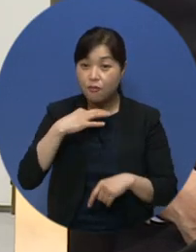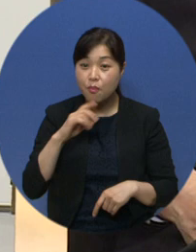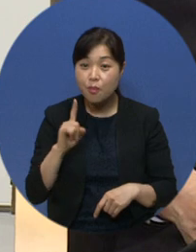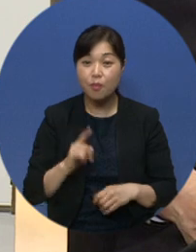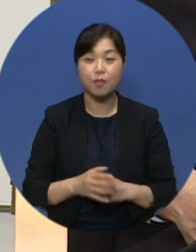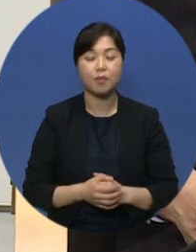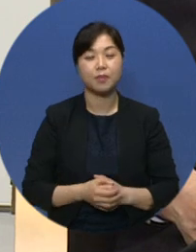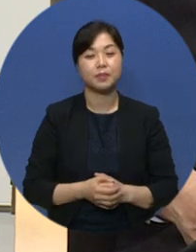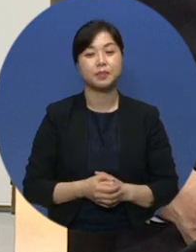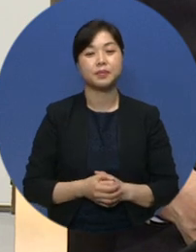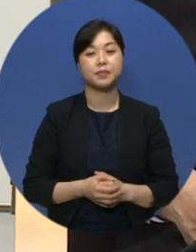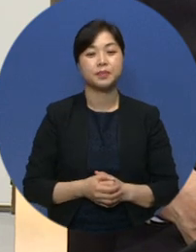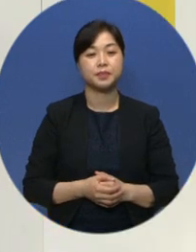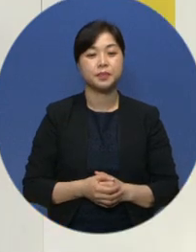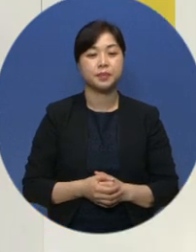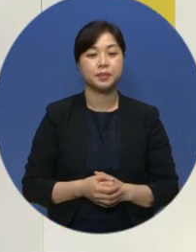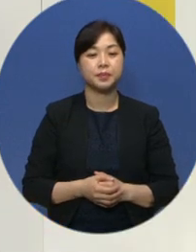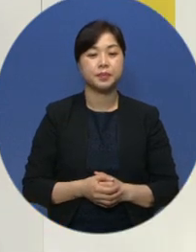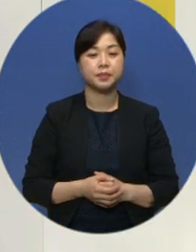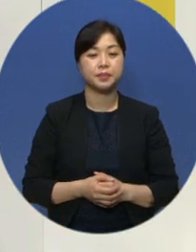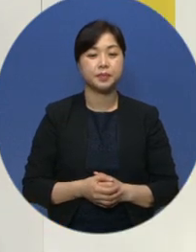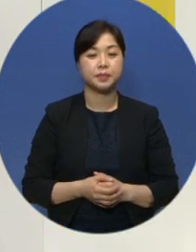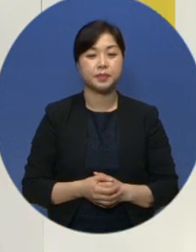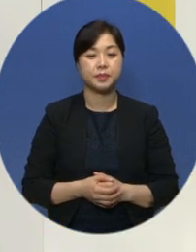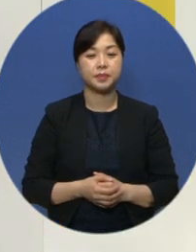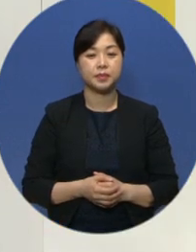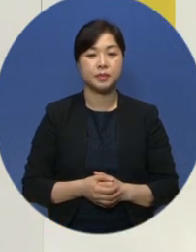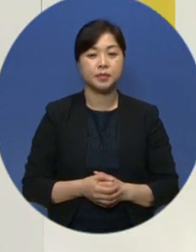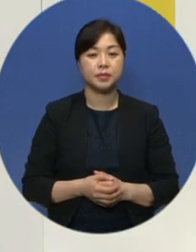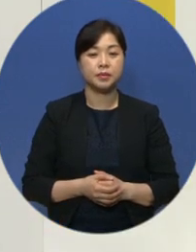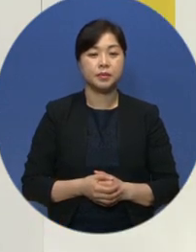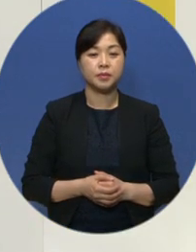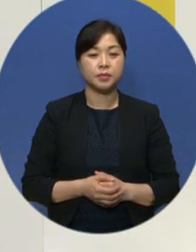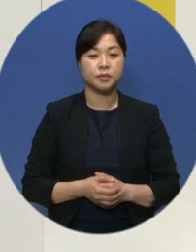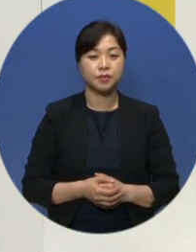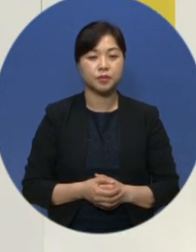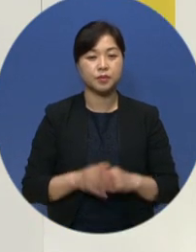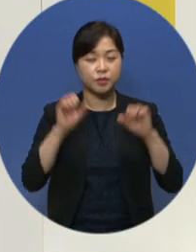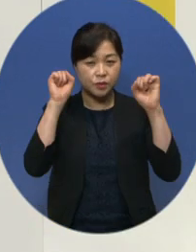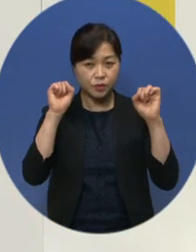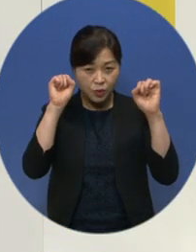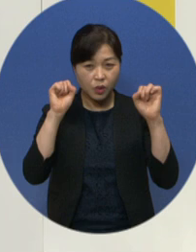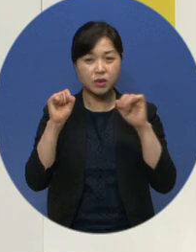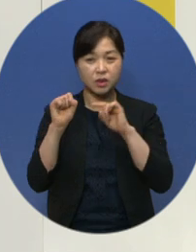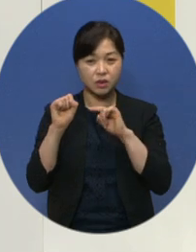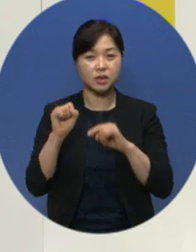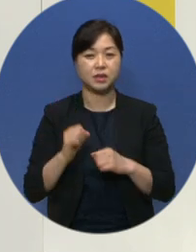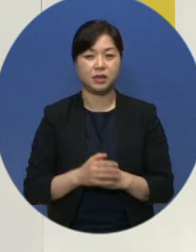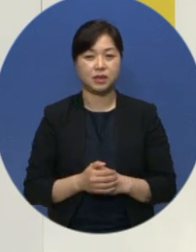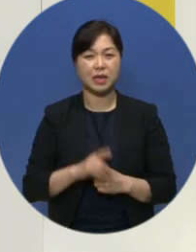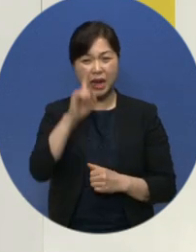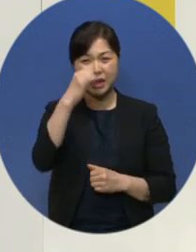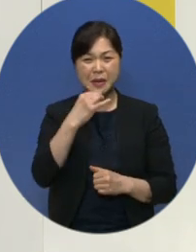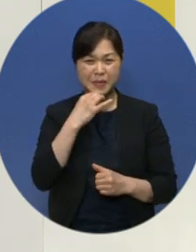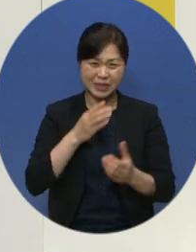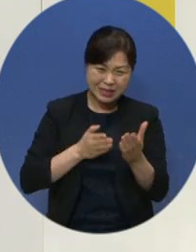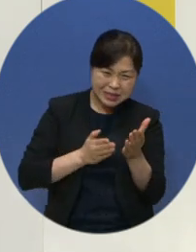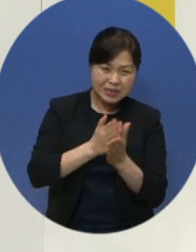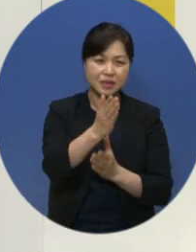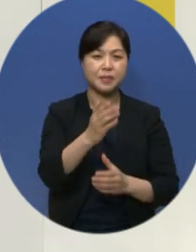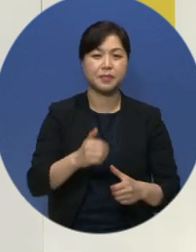이제 제가 뭐 그 이제 그런 여러가지 그 사실을 운동이라는 것은 그 한가지만 파야